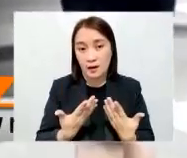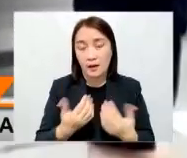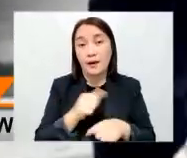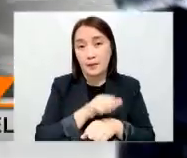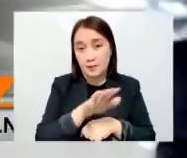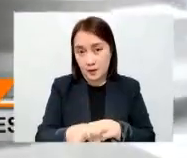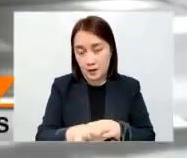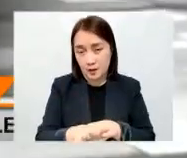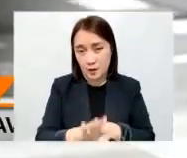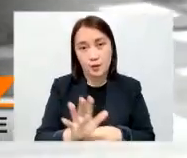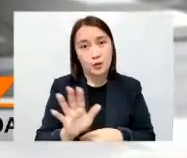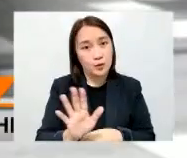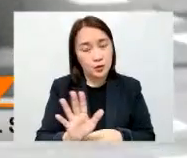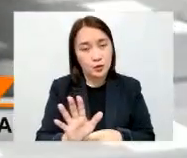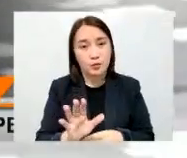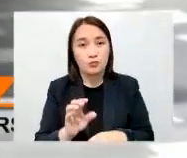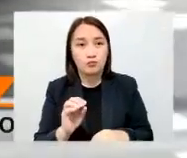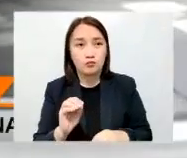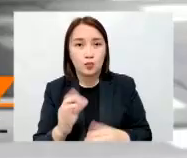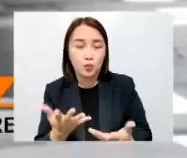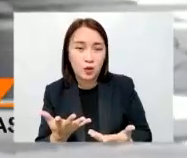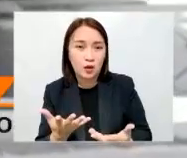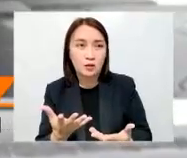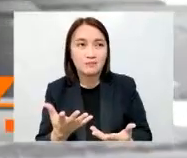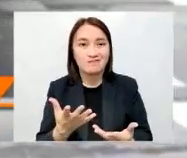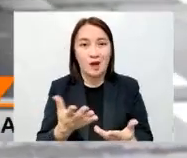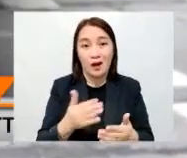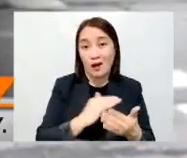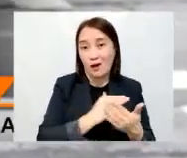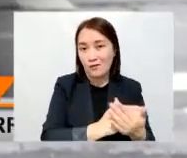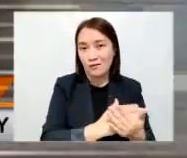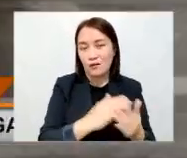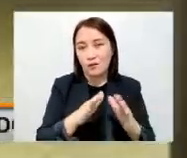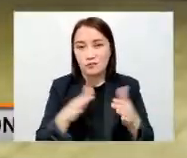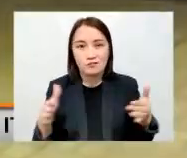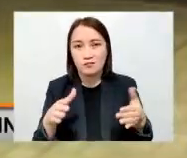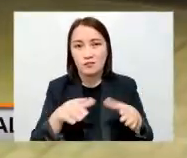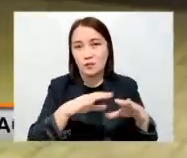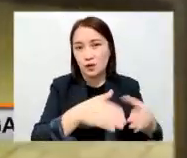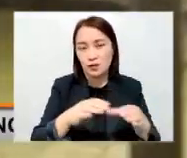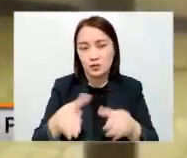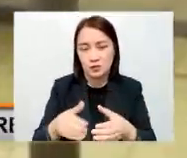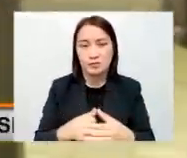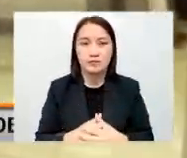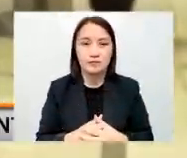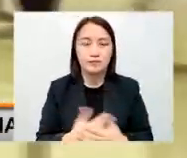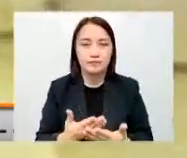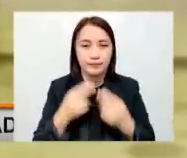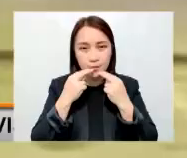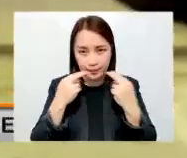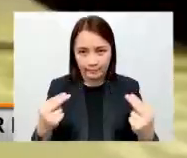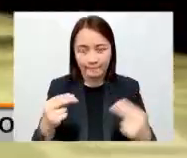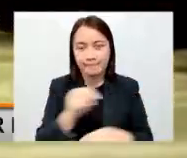do unnecessary travel, avoid big groups, parang ganyan. So yun ho ang sitwasyon ngayon. Nagbabalita mula sa